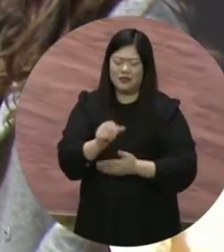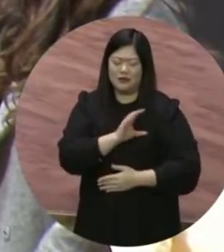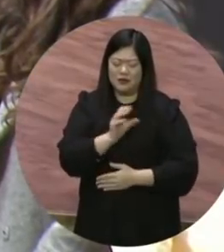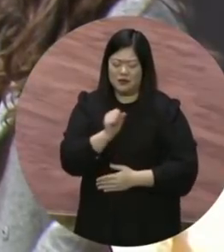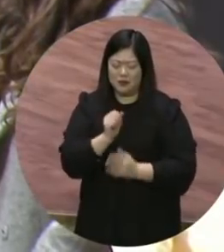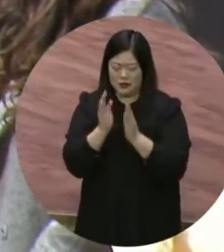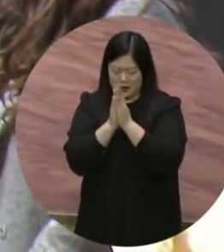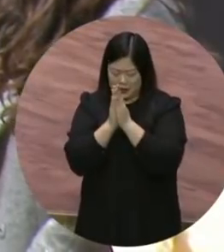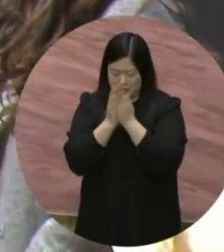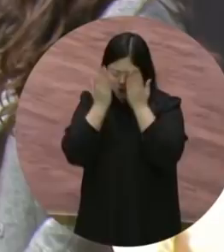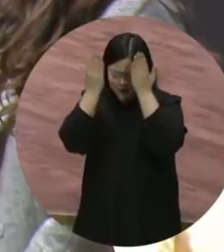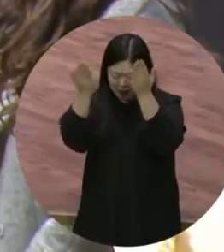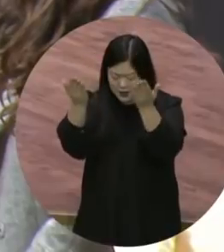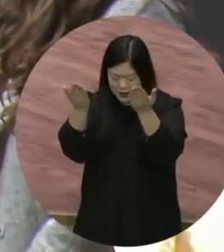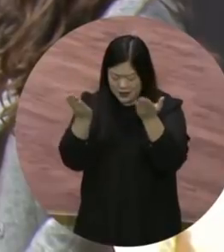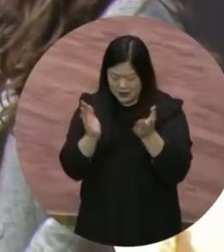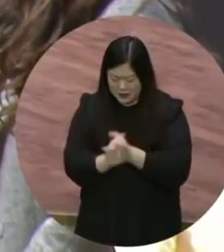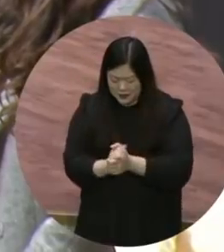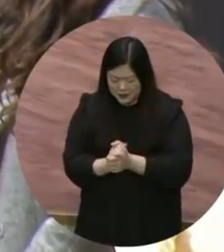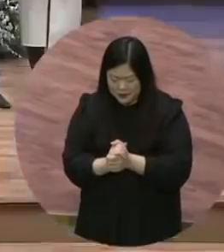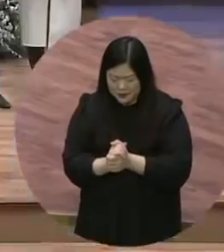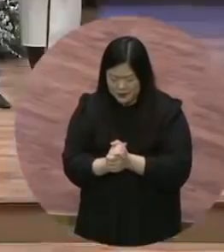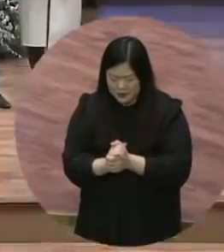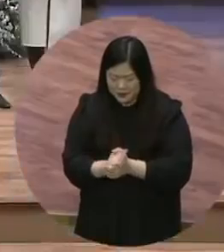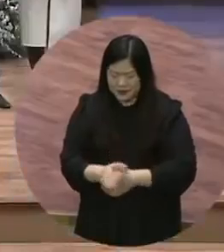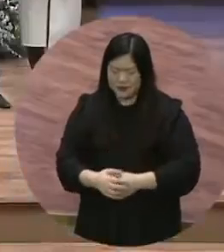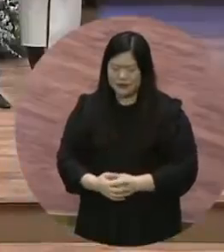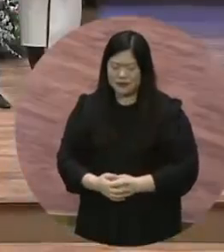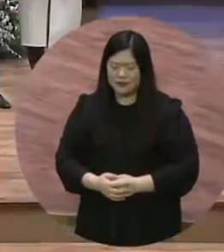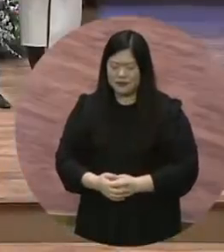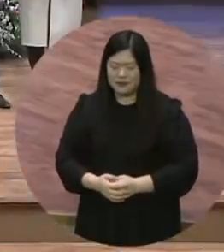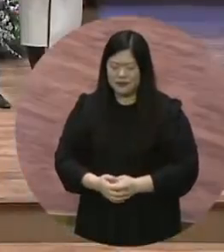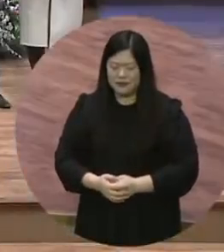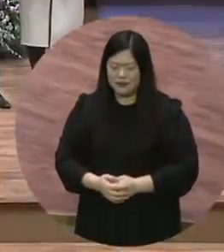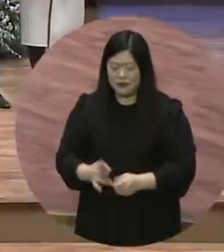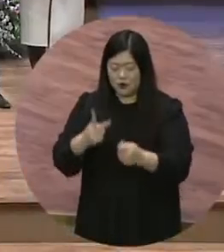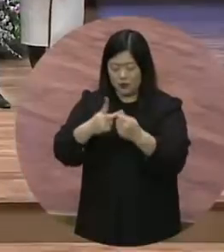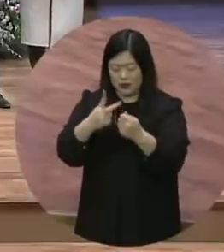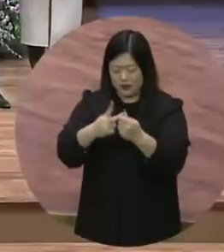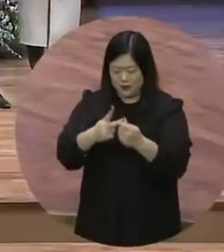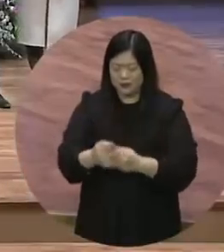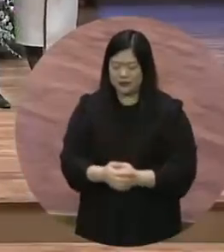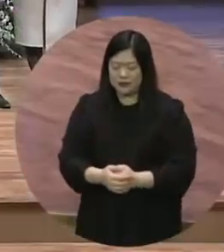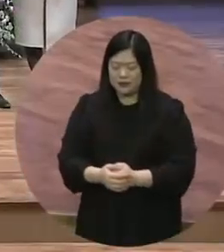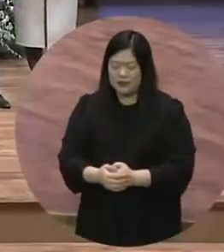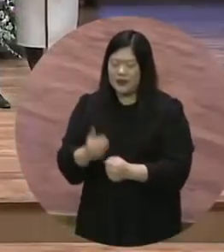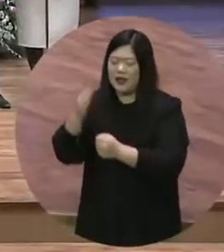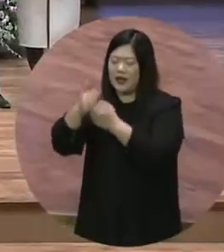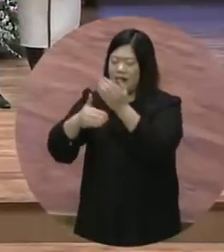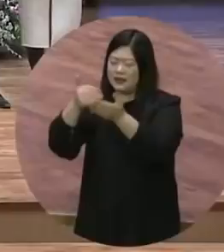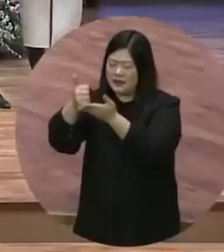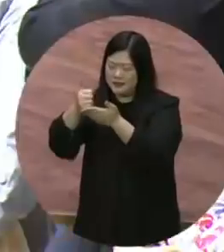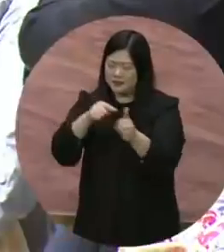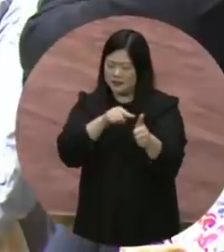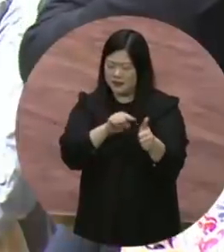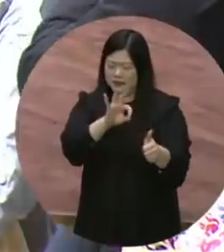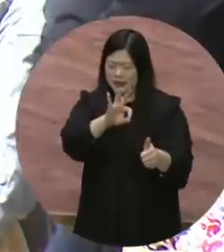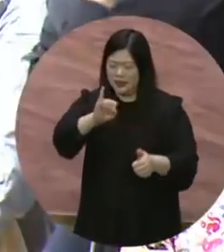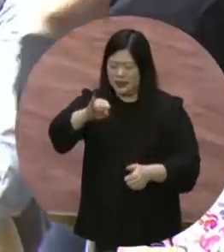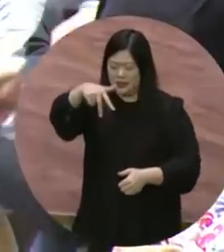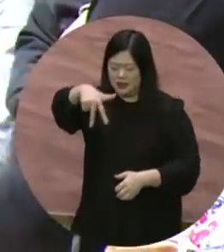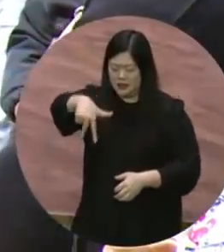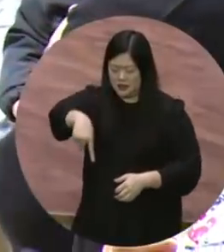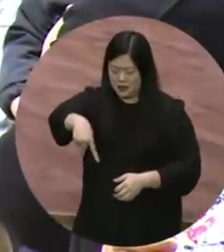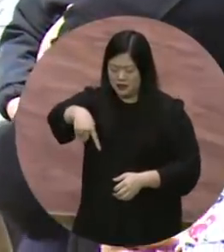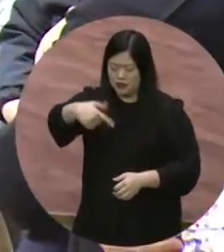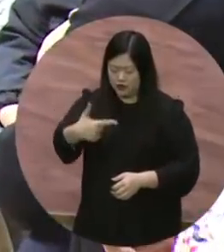그리스도는 받들어 축복 기도합니다. 아멘. 아버지 하나님께서 우리 이준이 귀한 아들을